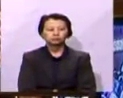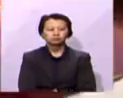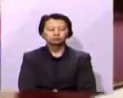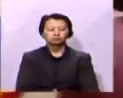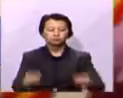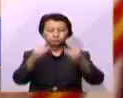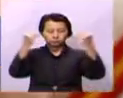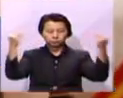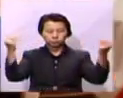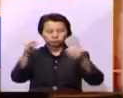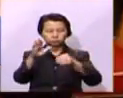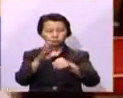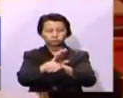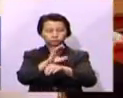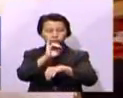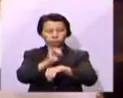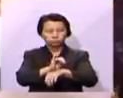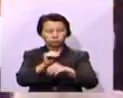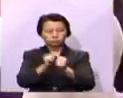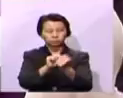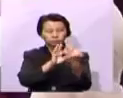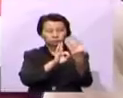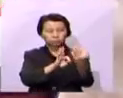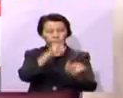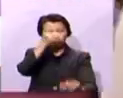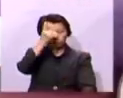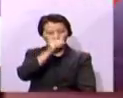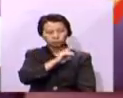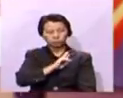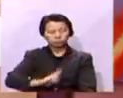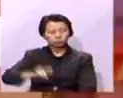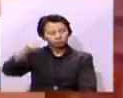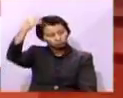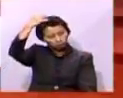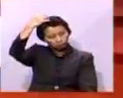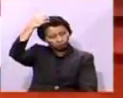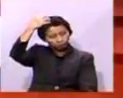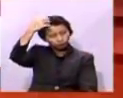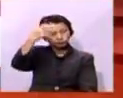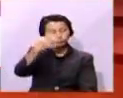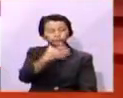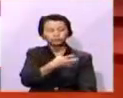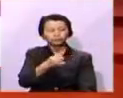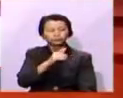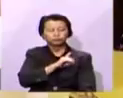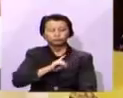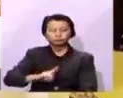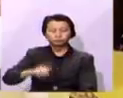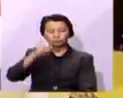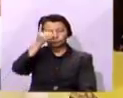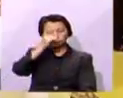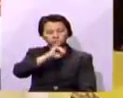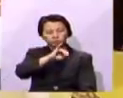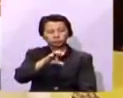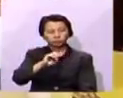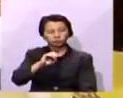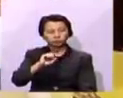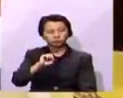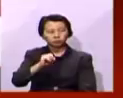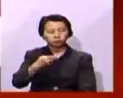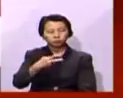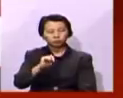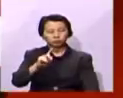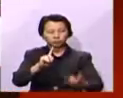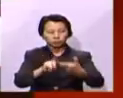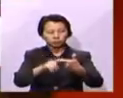Majlis penuh istiadat diraja itu dimulakan dengan menghadap Datuk Diraja Selangor, Datuk Seri Setia Pekerti Diraja, Datuk Josh Stewart Labru.